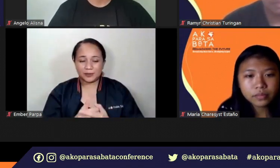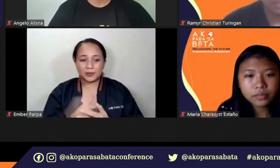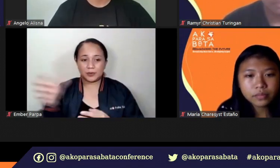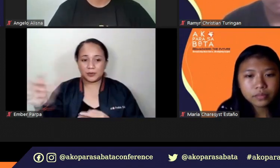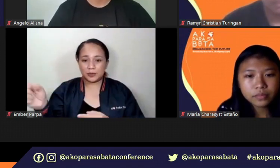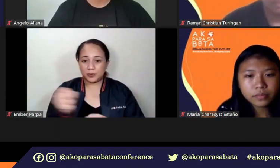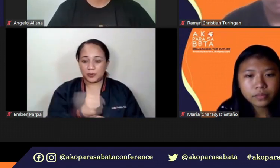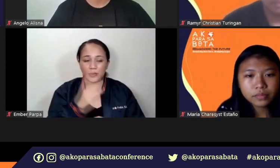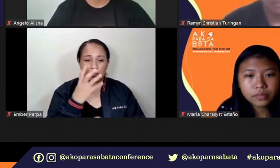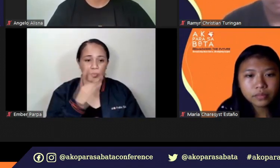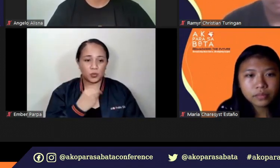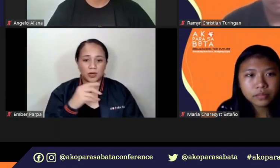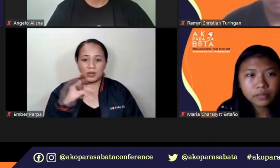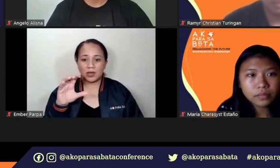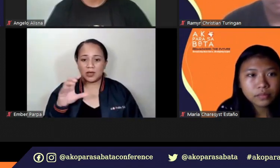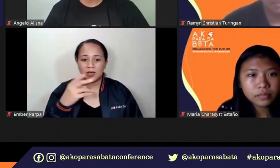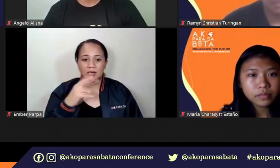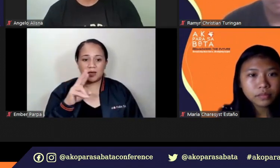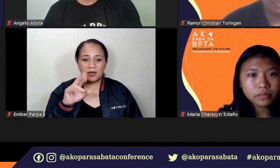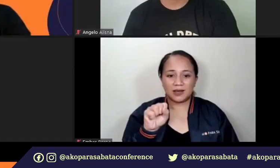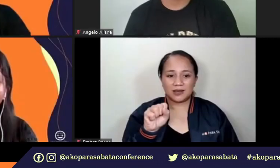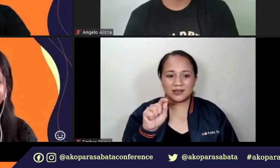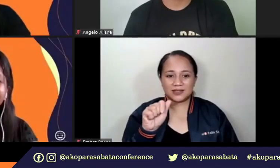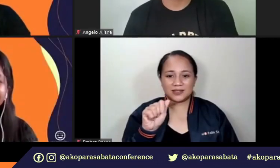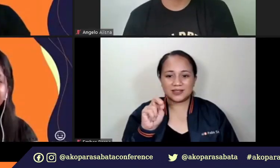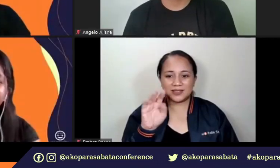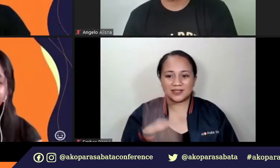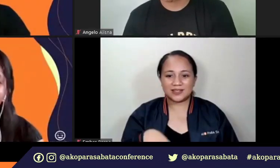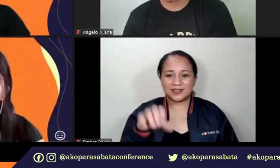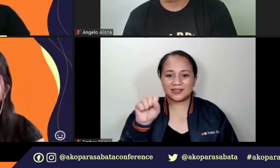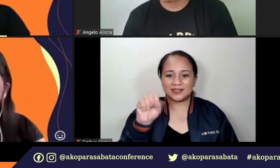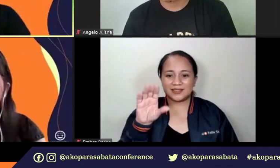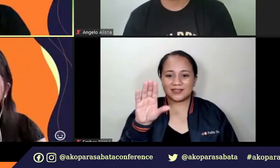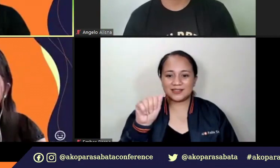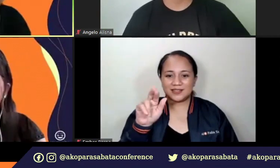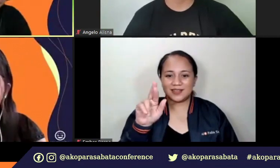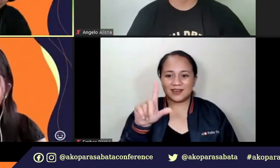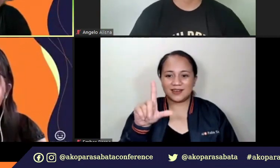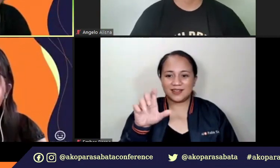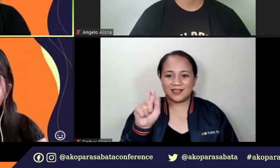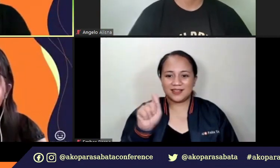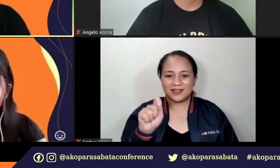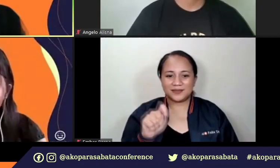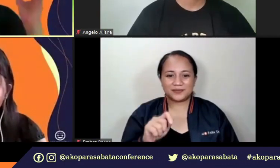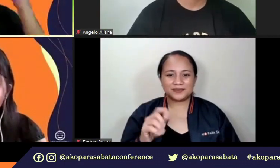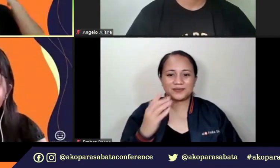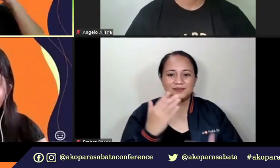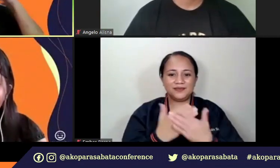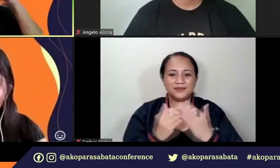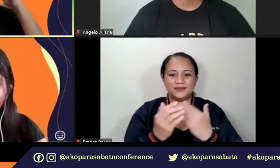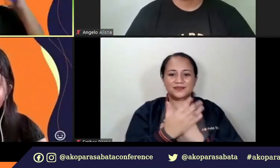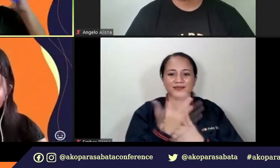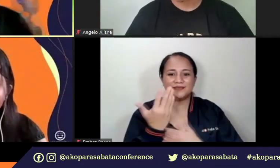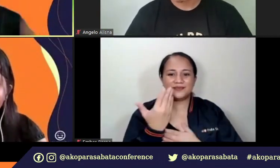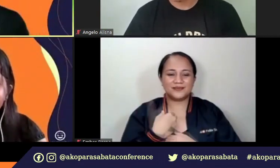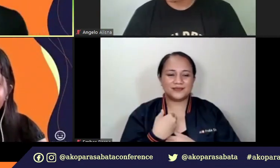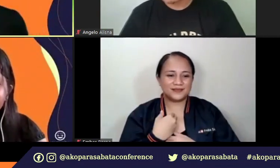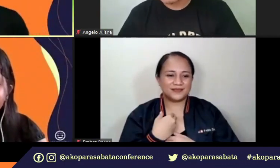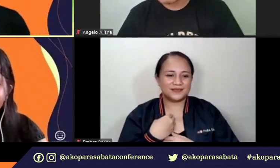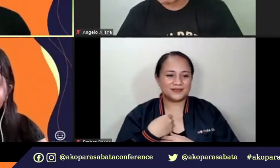naman ngayon si Christian and Scarlett. Ayun, good morning po, Kuya Neo. Makabatang araw po sa